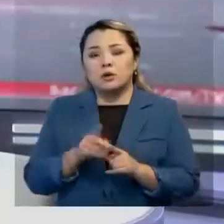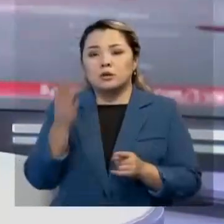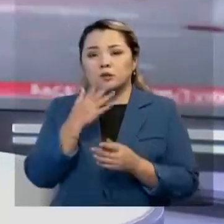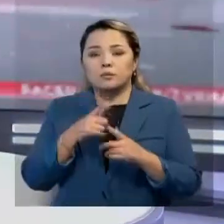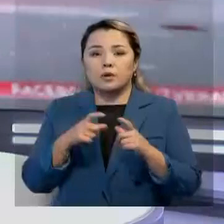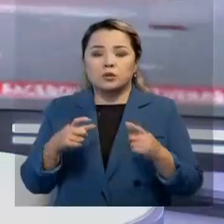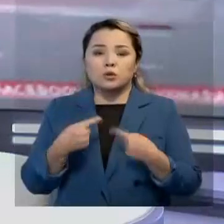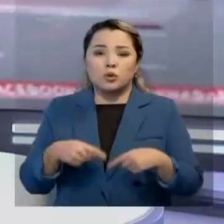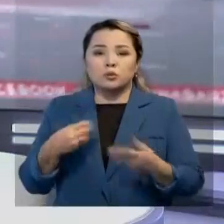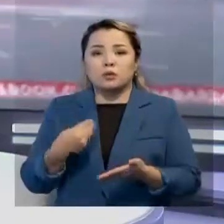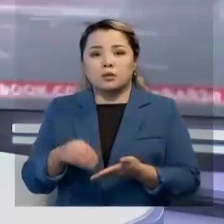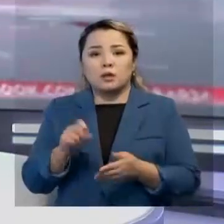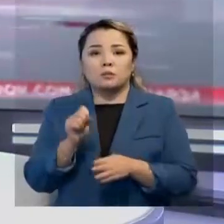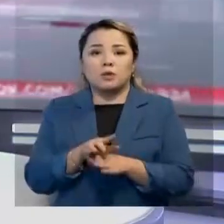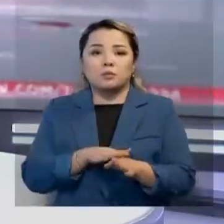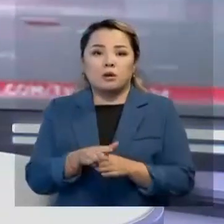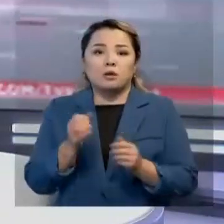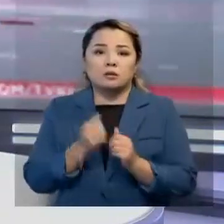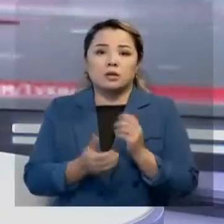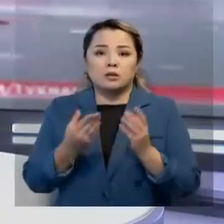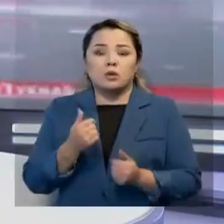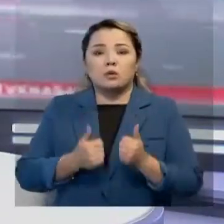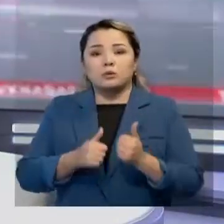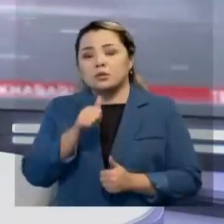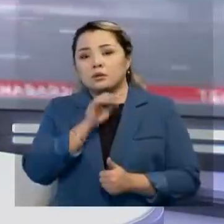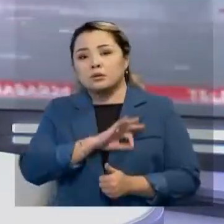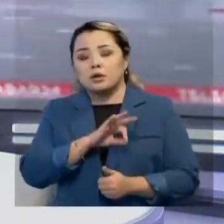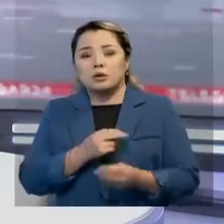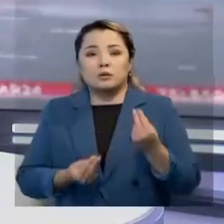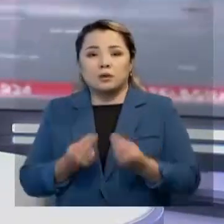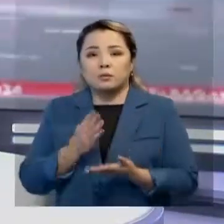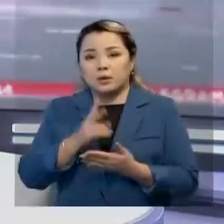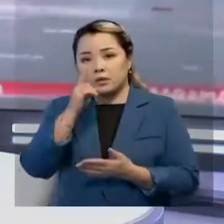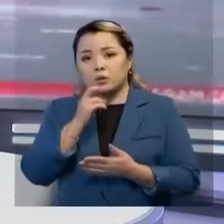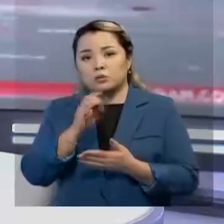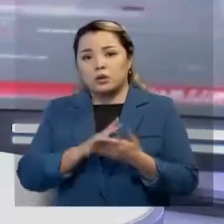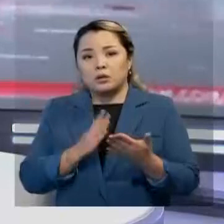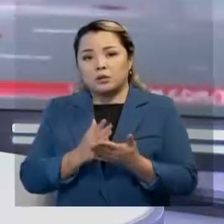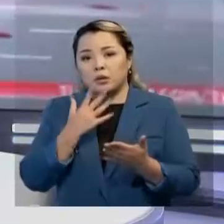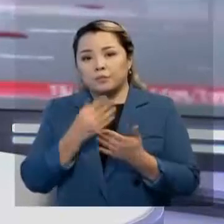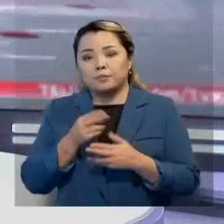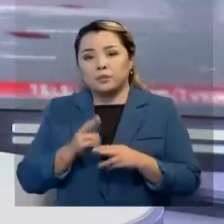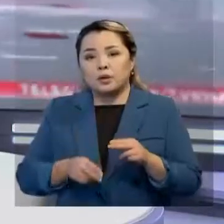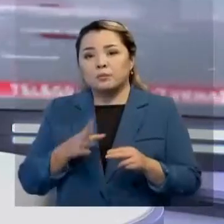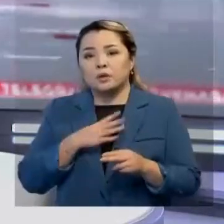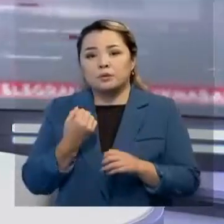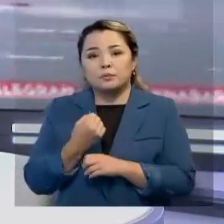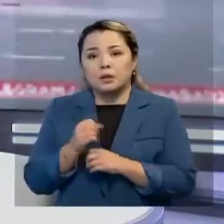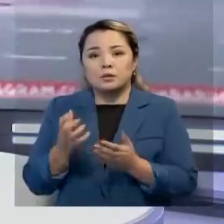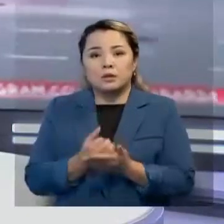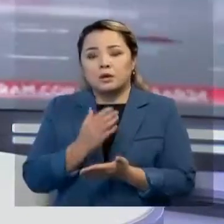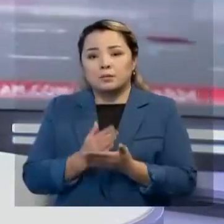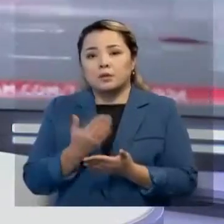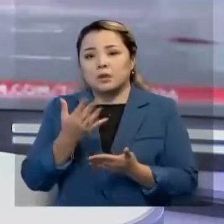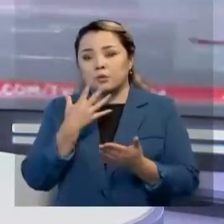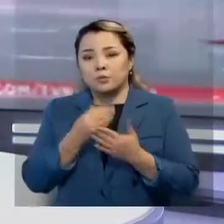қарапайым тапсырмаларды орындағандар күнделікті ұтыс ойынына қатысады. Екі айға ұласатын науқанның соңында бір жеңімпаз